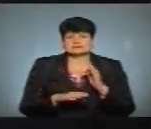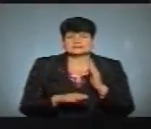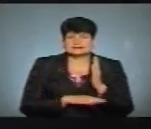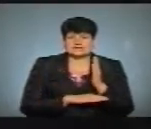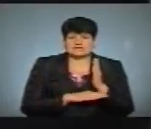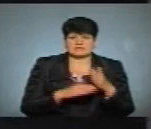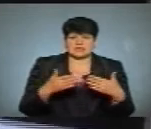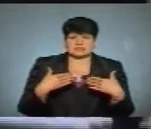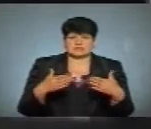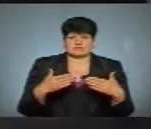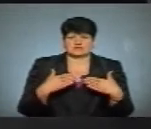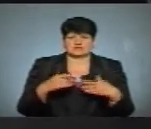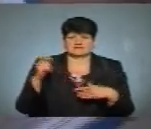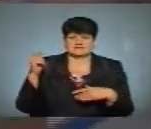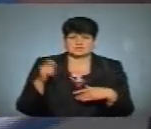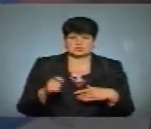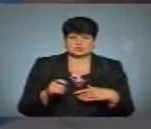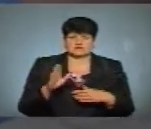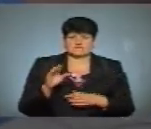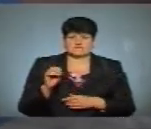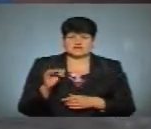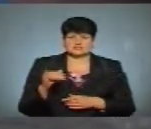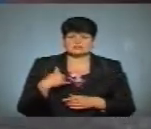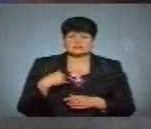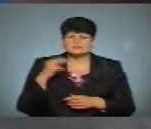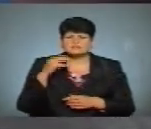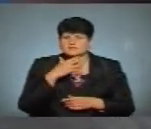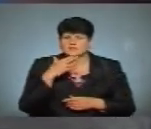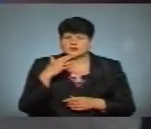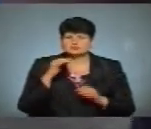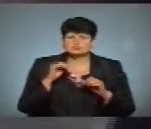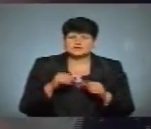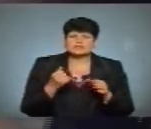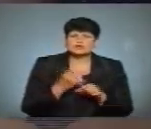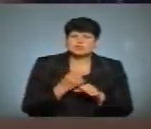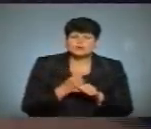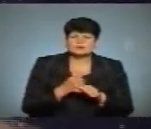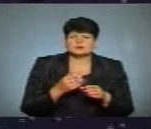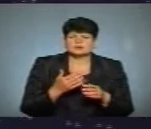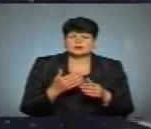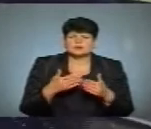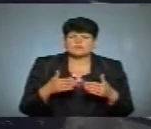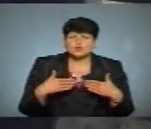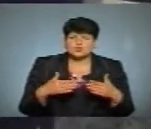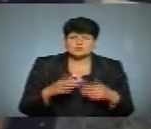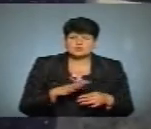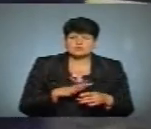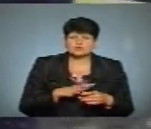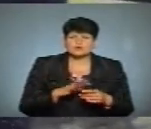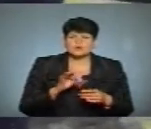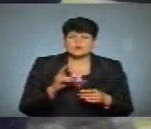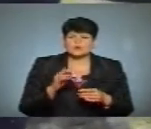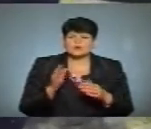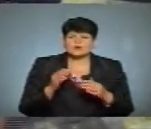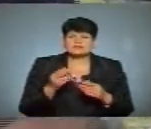17 століття. Ми вивчили багато аналогів, які ворота розроблялись, як вони оковувались і